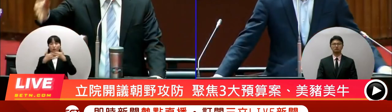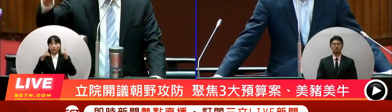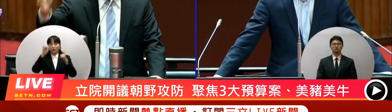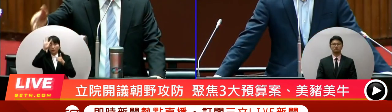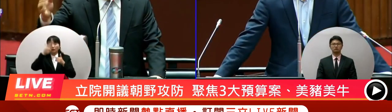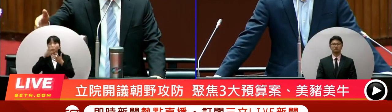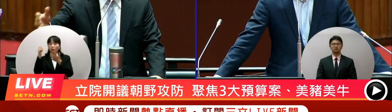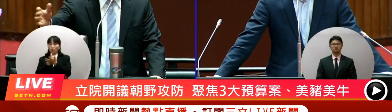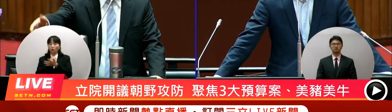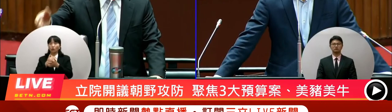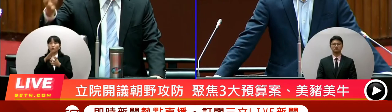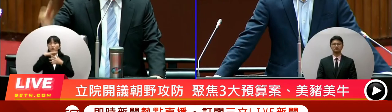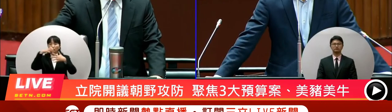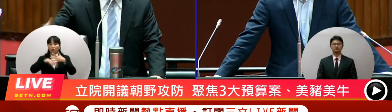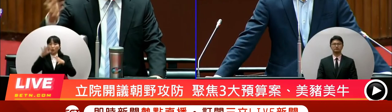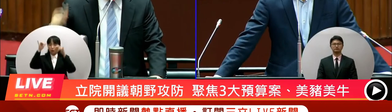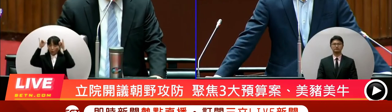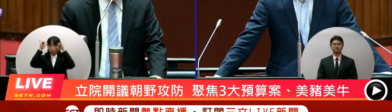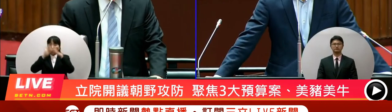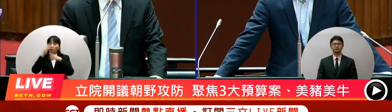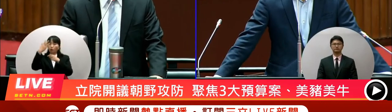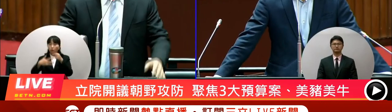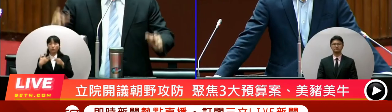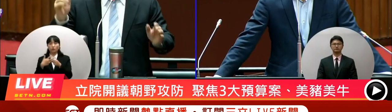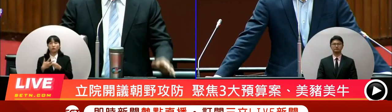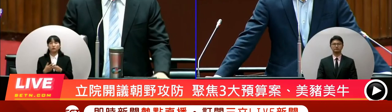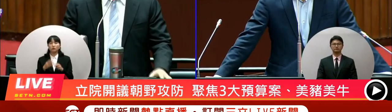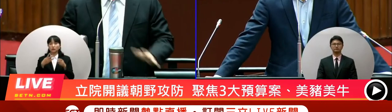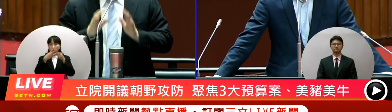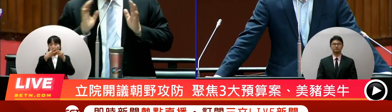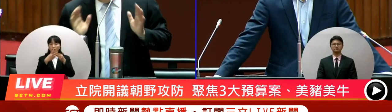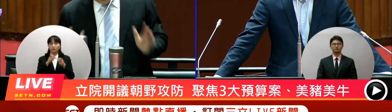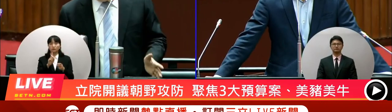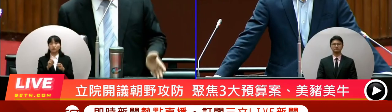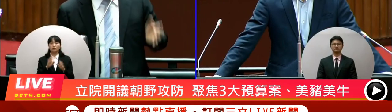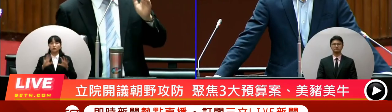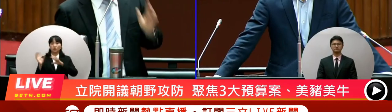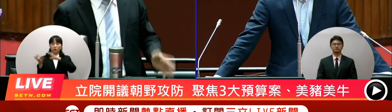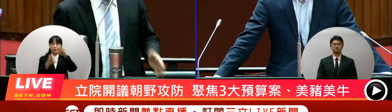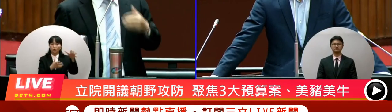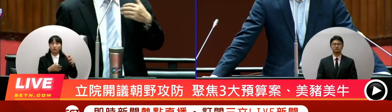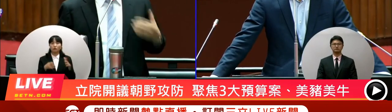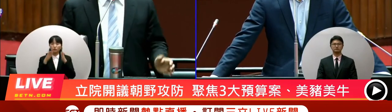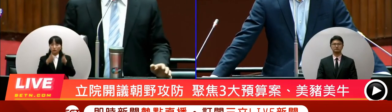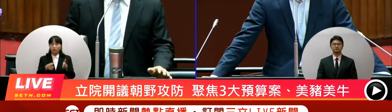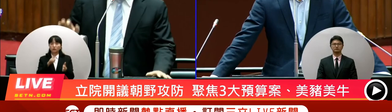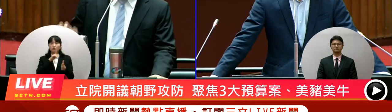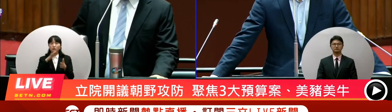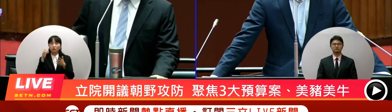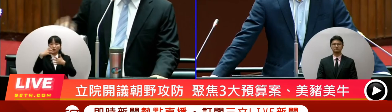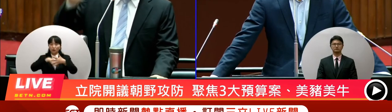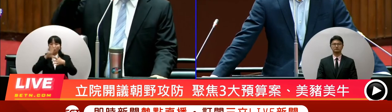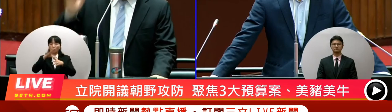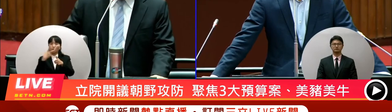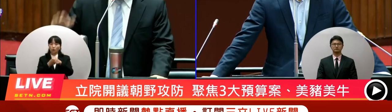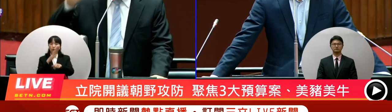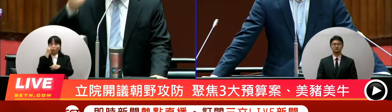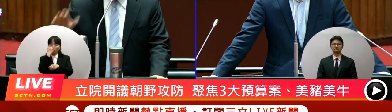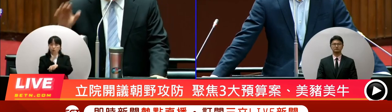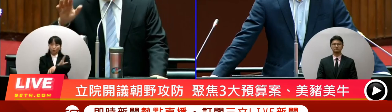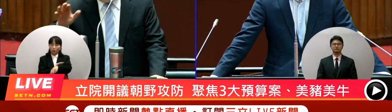口含莱克多巴胺的牛肉8年了；第三，国际一直对于含莱克多巴胺或